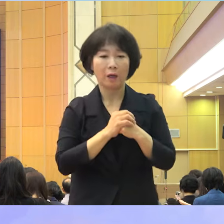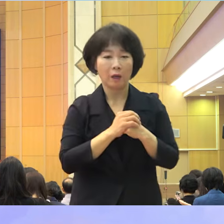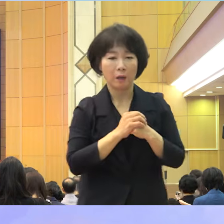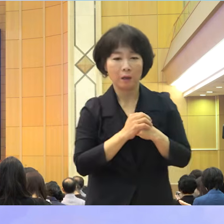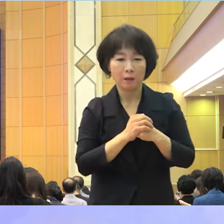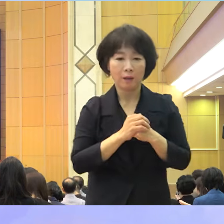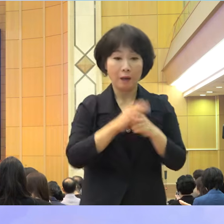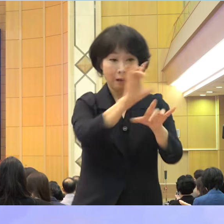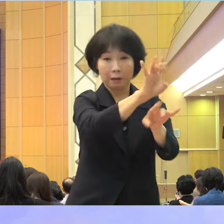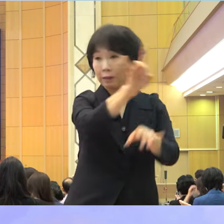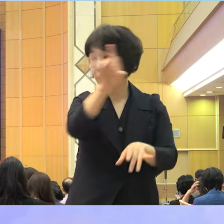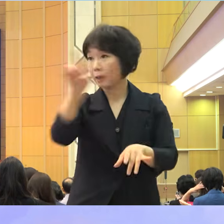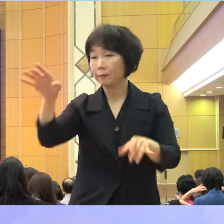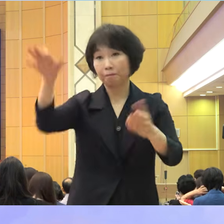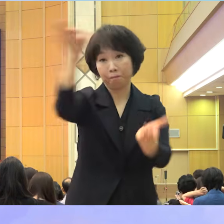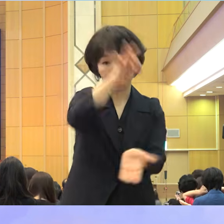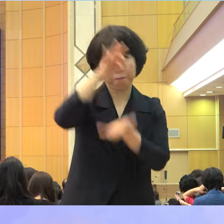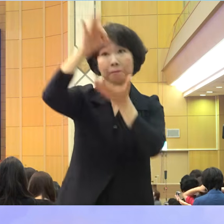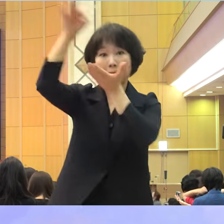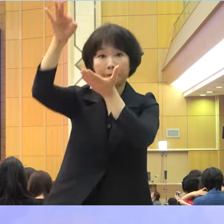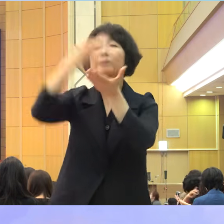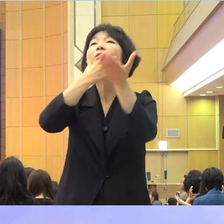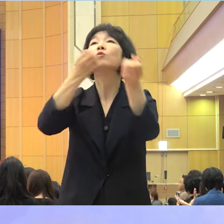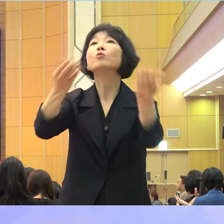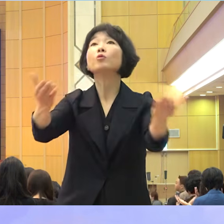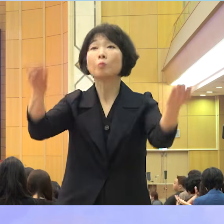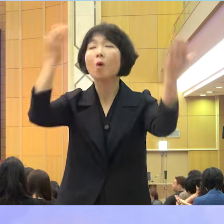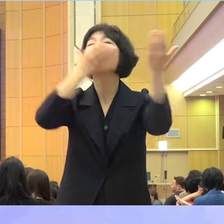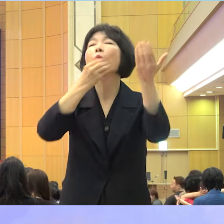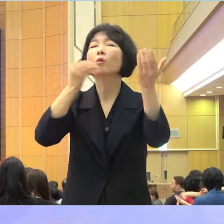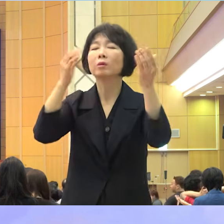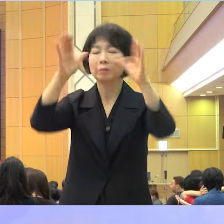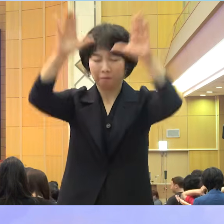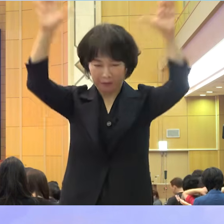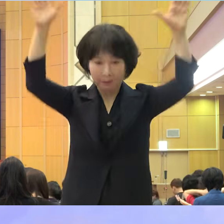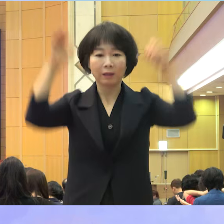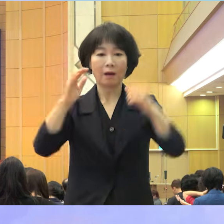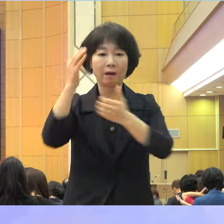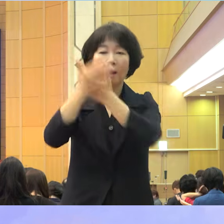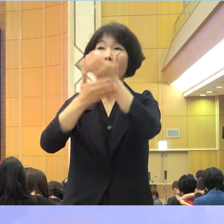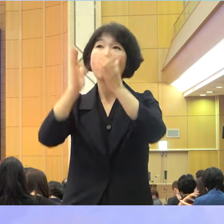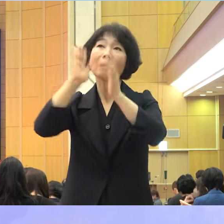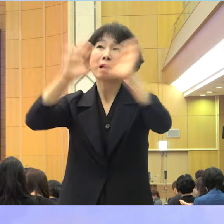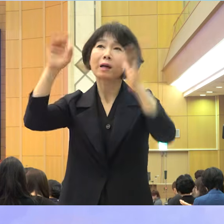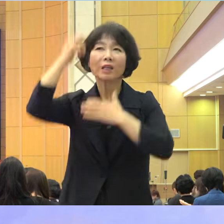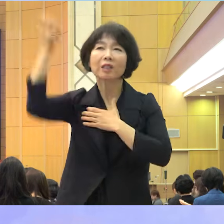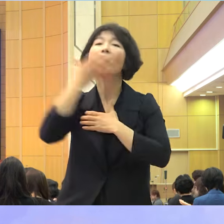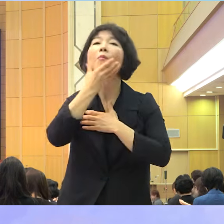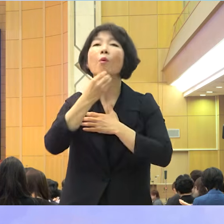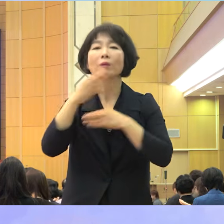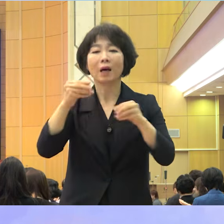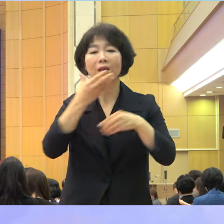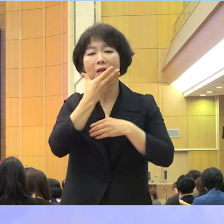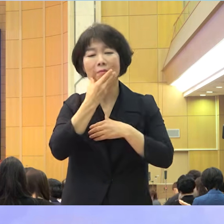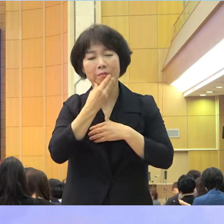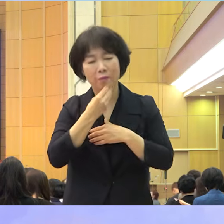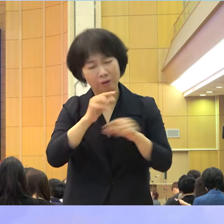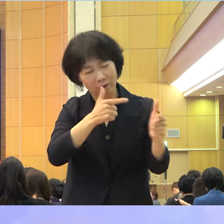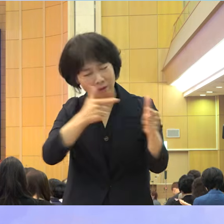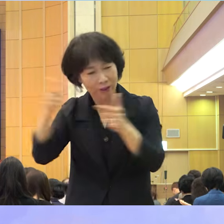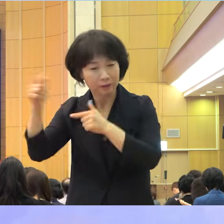원합니다. 드린 예물 위에 축복합니다. 주의 종이 복을 빕니다. 하늘의 신령한 복으로 땅에 기름진